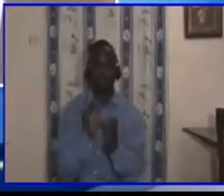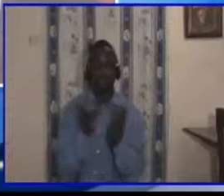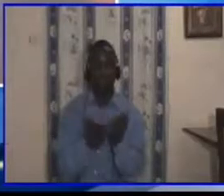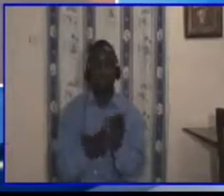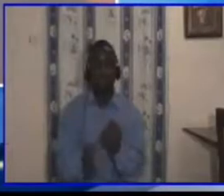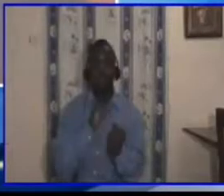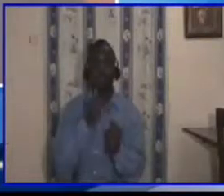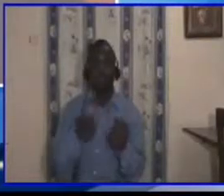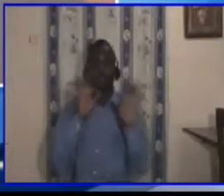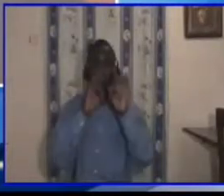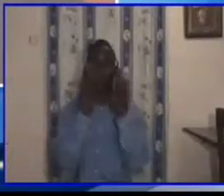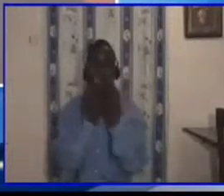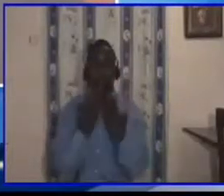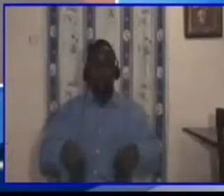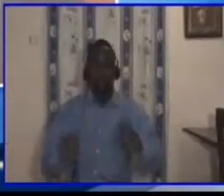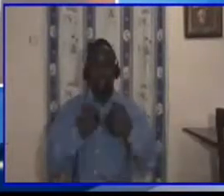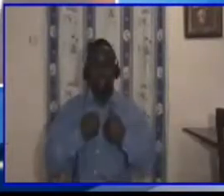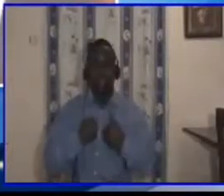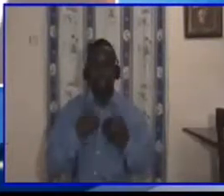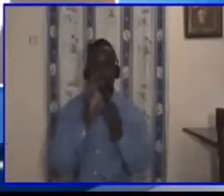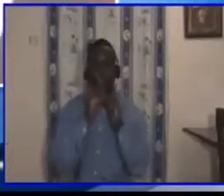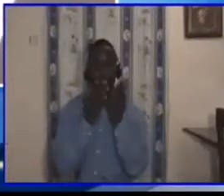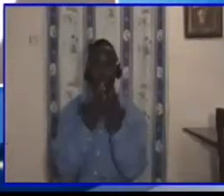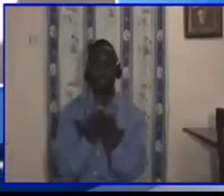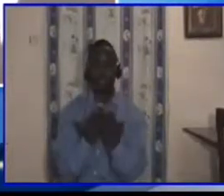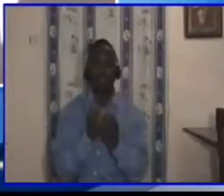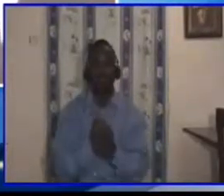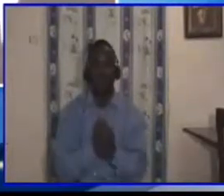nessuna famiglia aveva la bibbia